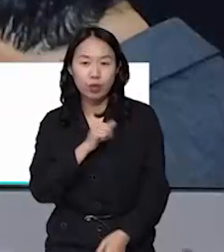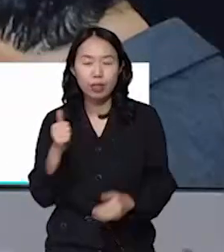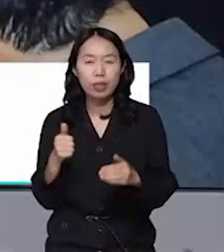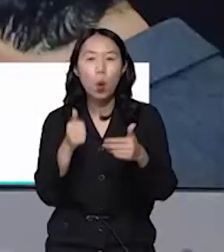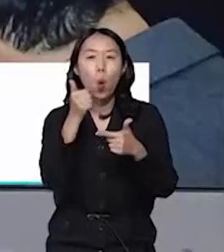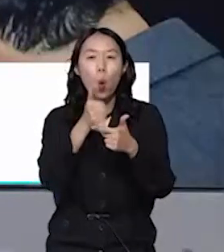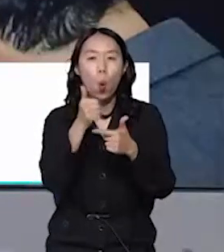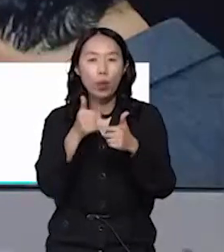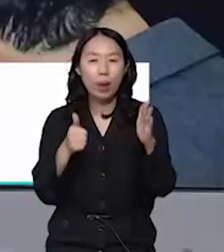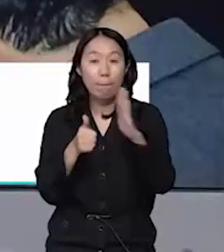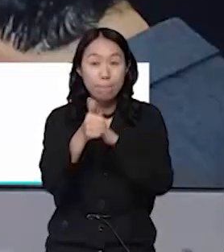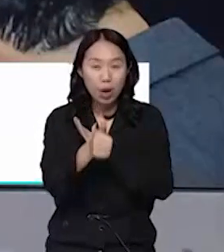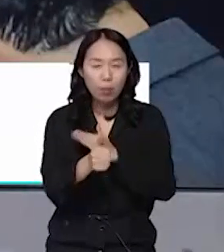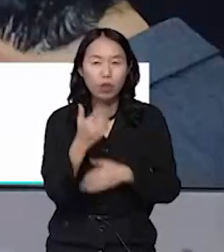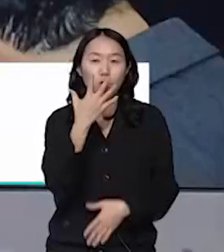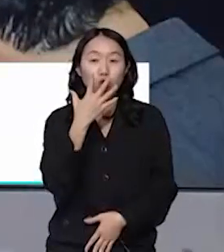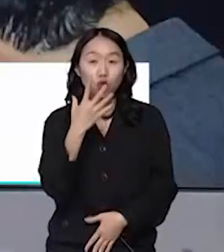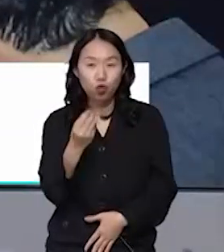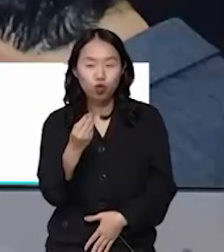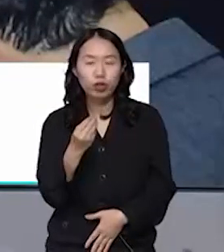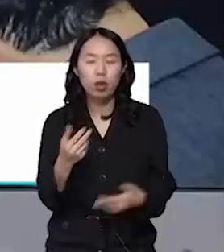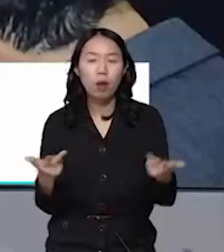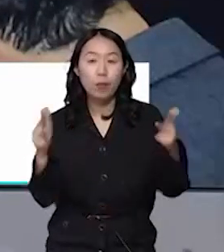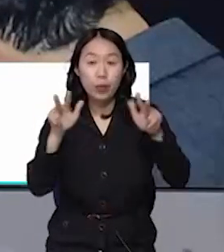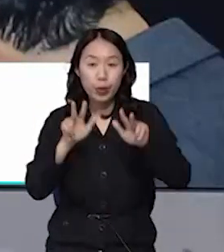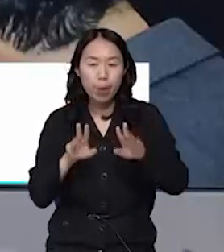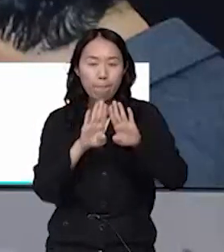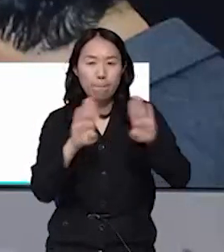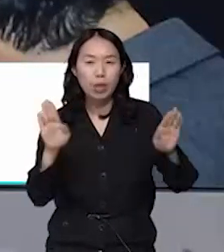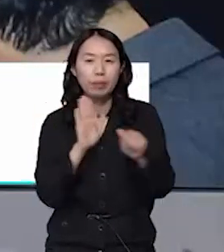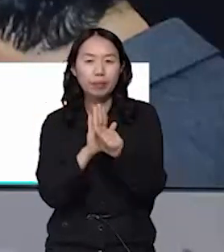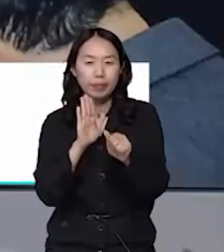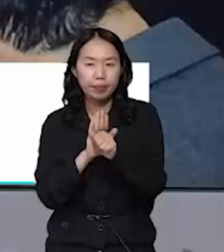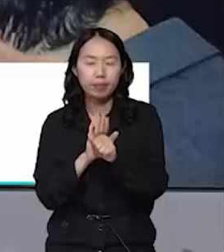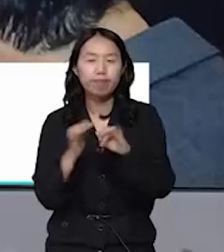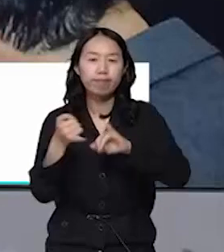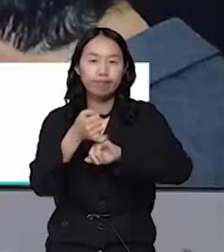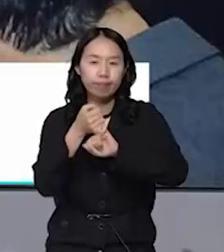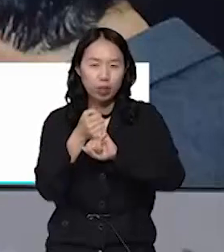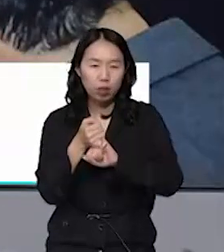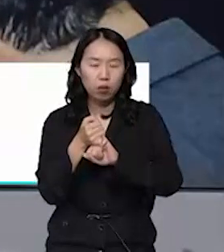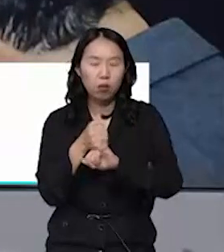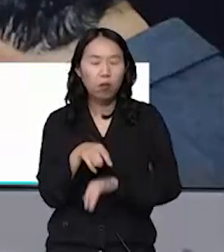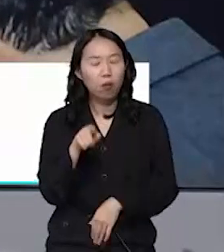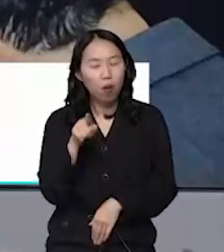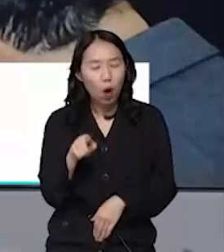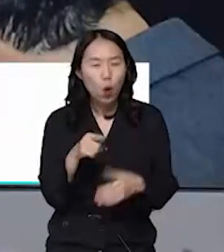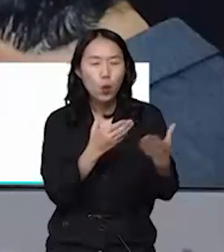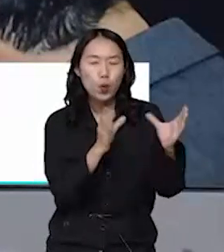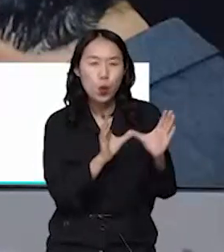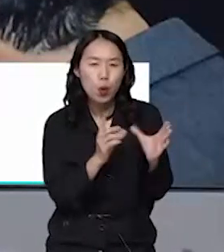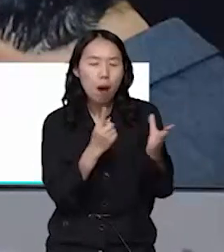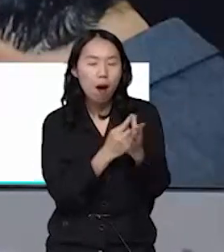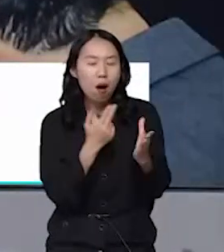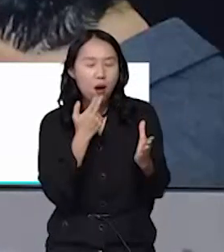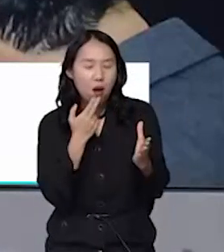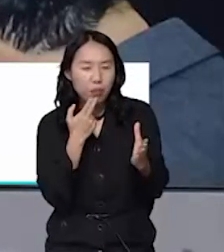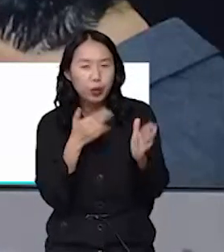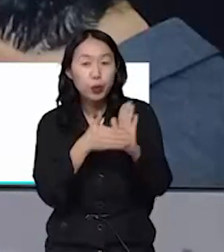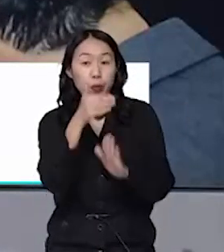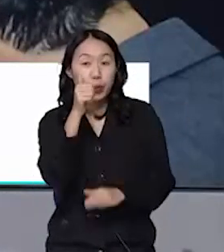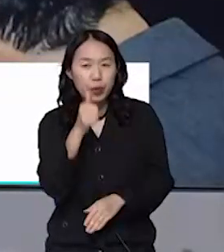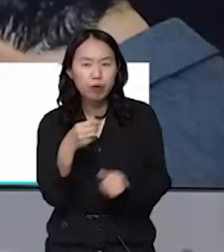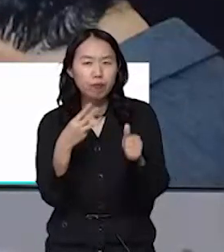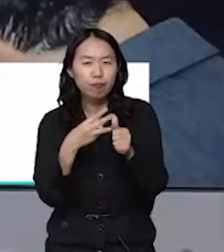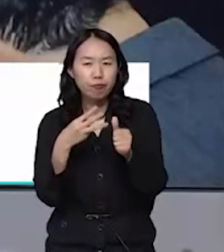박람회에 지원을 약속했습니다. 무소속 시장 군수가 있는 전남의 현장을 주로 챙기고 있는데 내년 총선을 앞둔